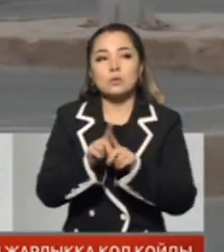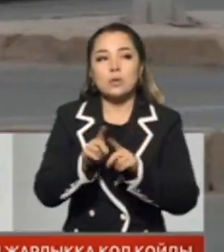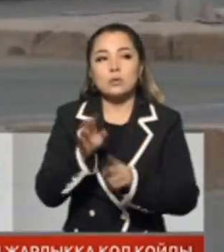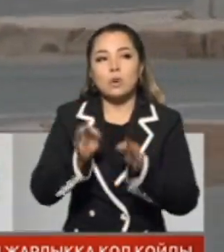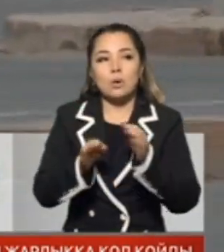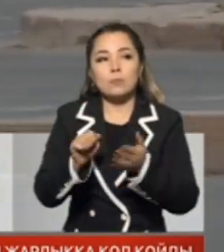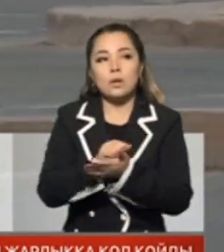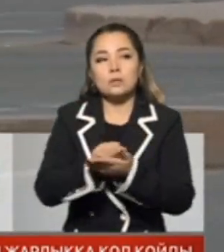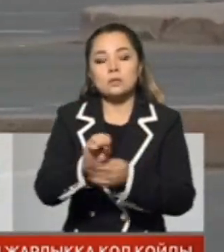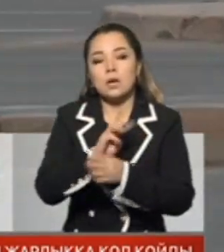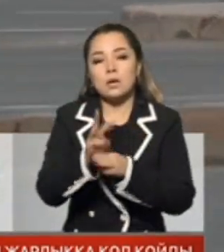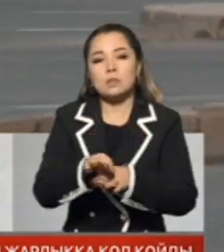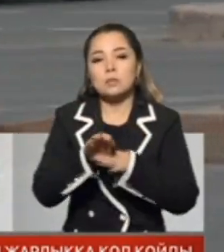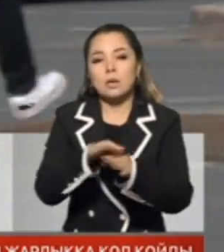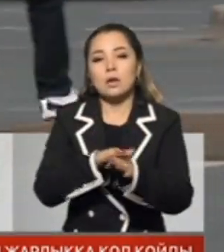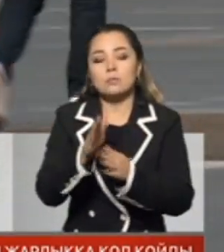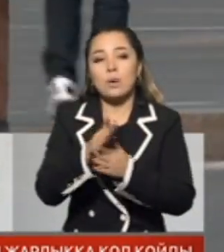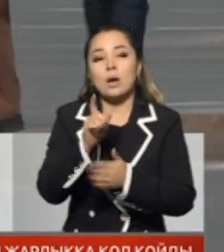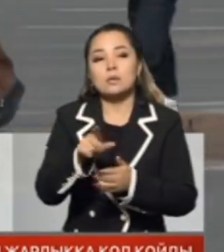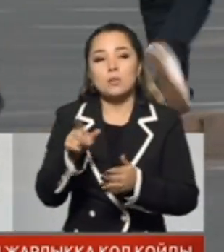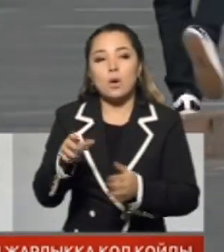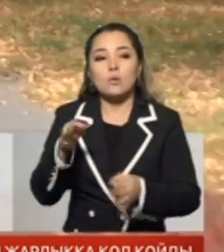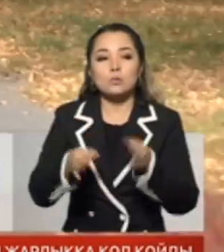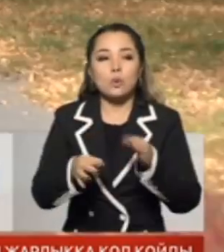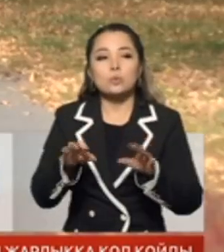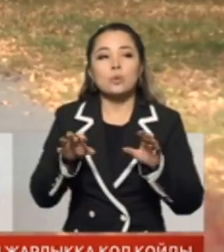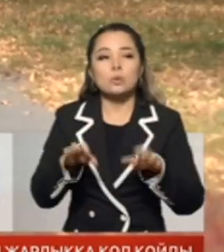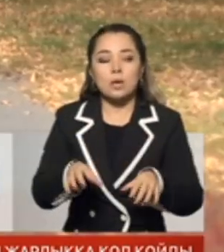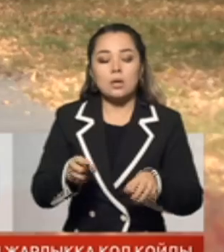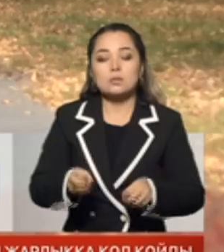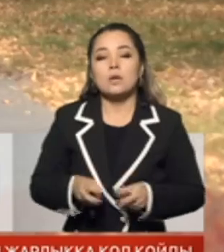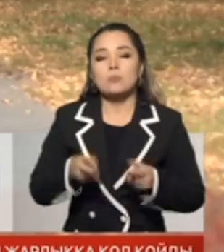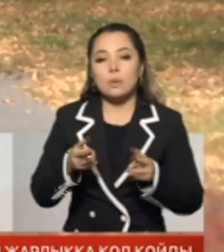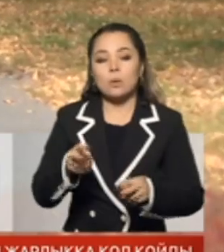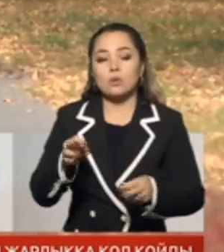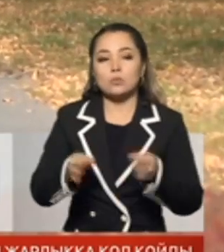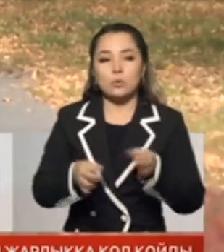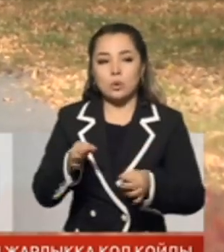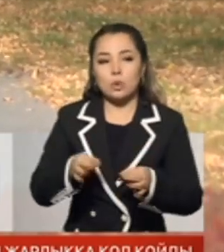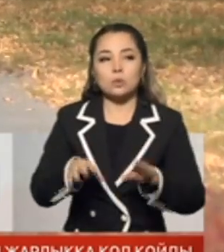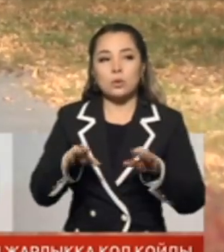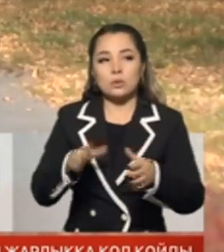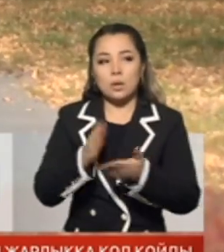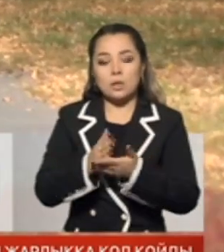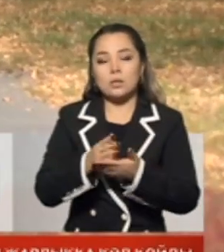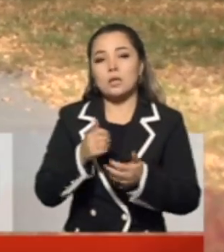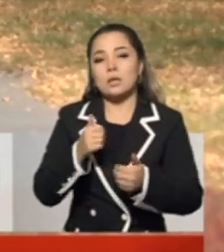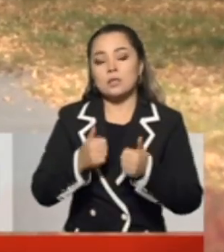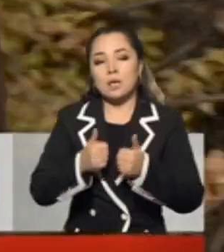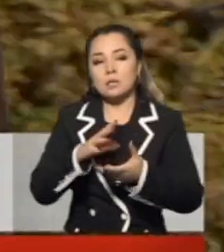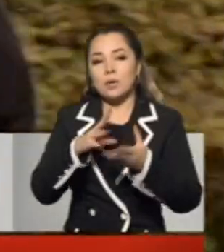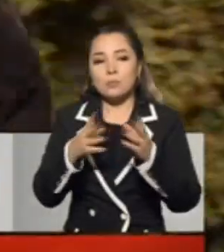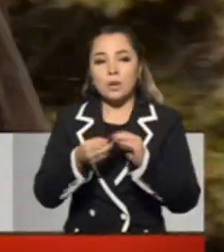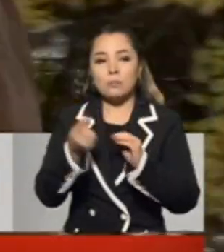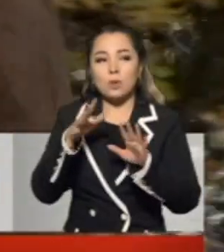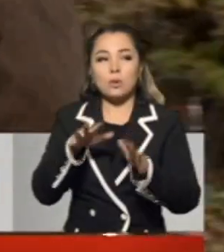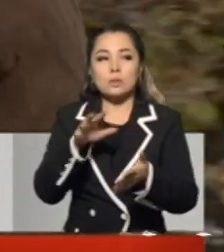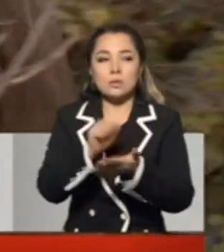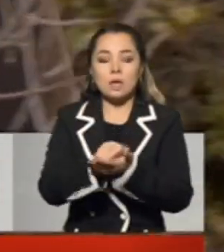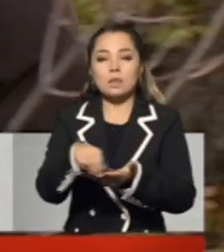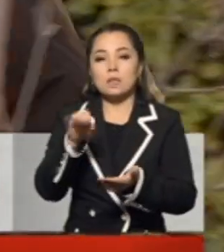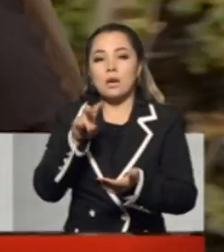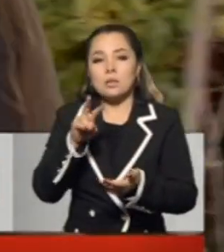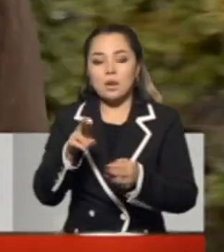актілердің сақталуын қамтамасыз ету, азаматтық сот төрелігі және қылмыстық сот төрелігі. Ал рейтинг бойынша бірінші орында